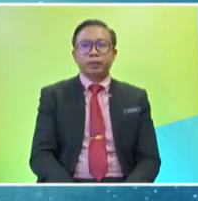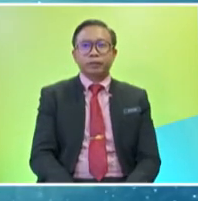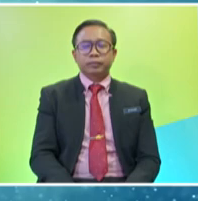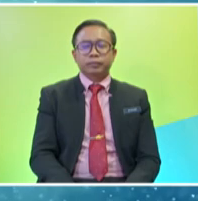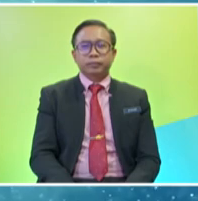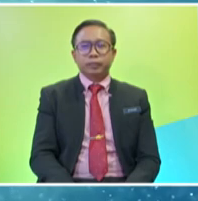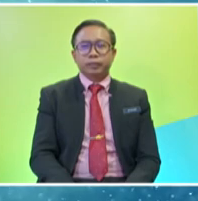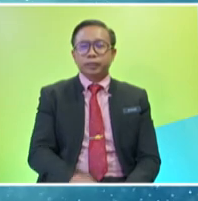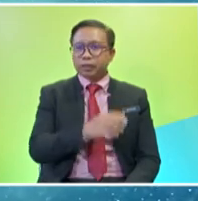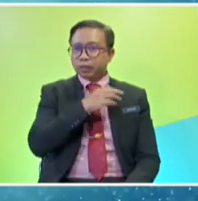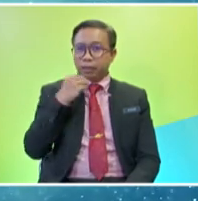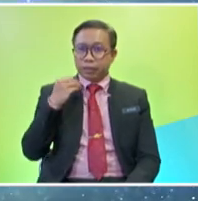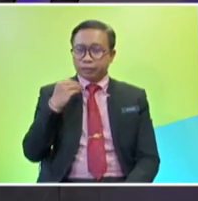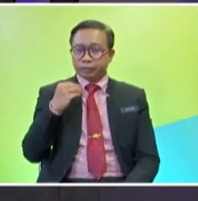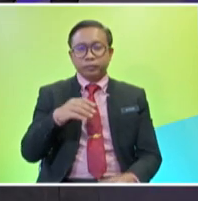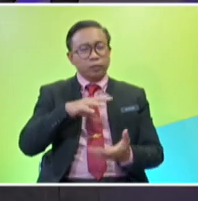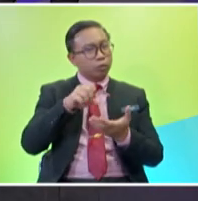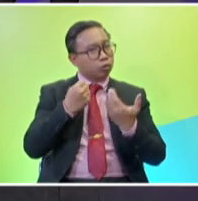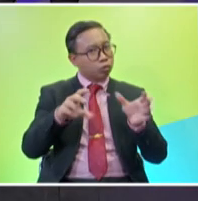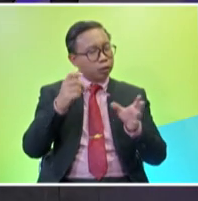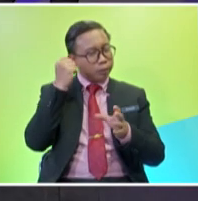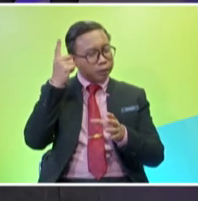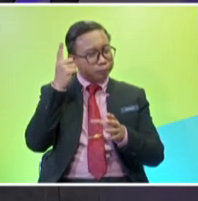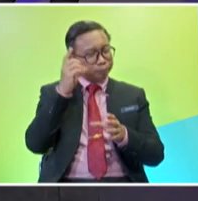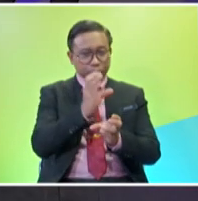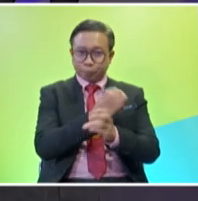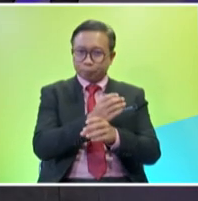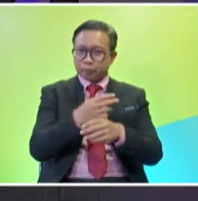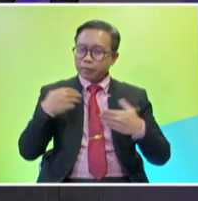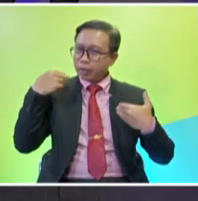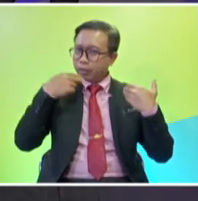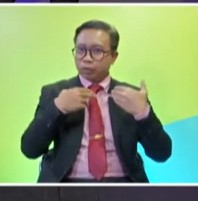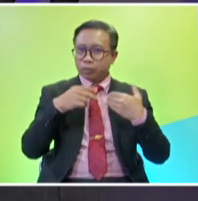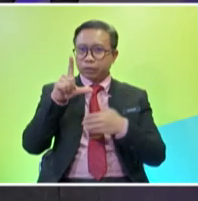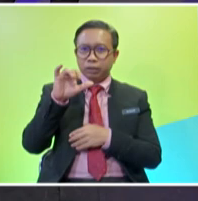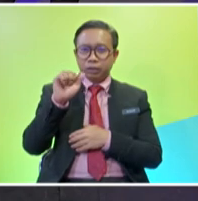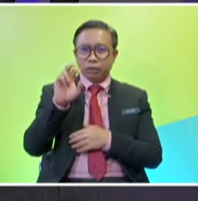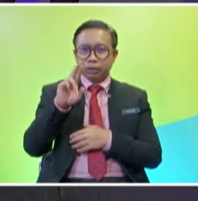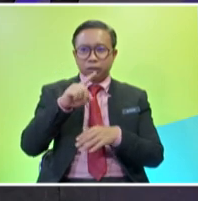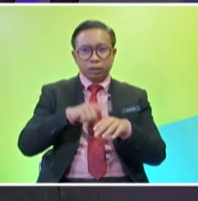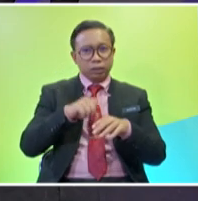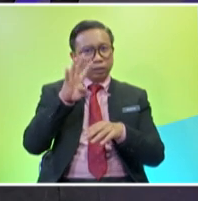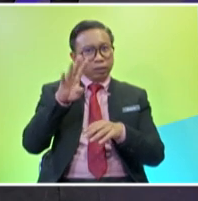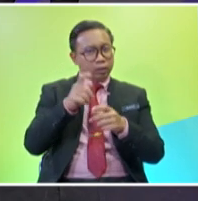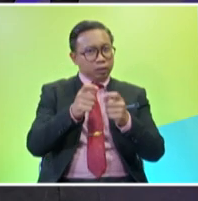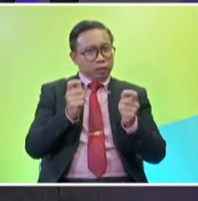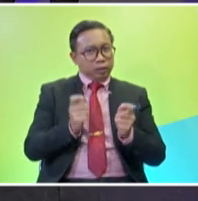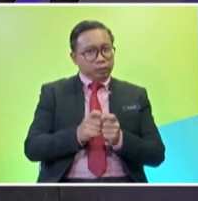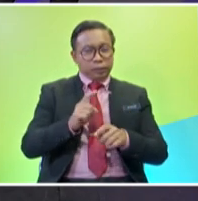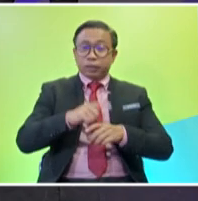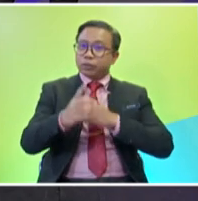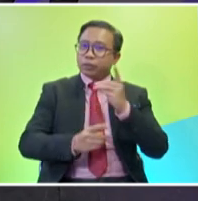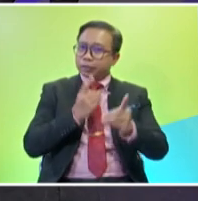dan Nampaknya kita sudah memahami ciri-ciri kehidupan dia ada tumbuhan di tempat kawasan di